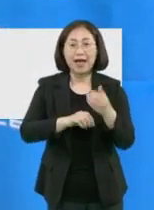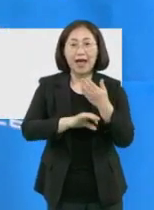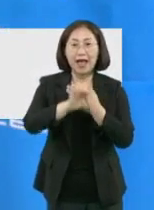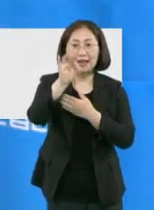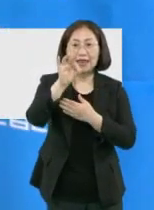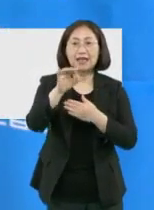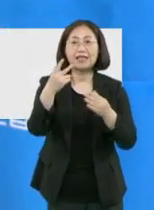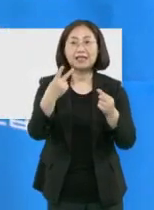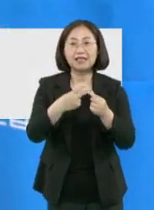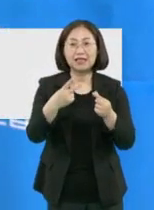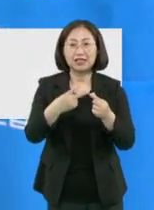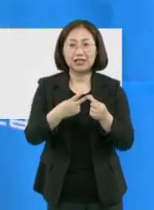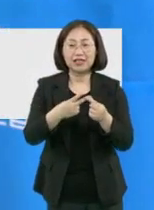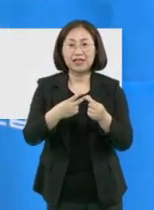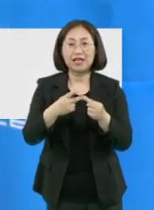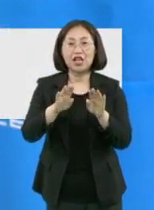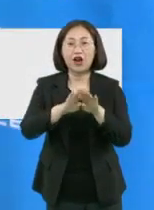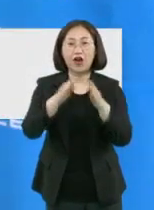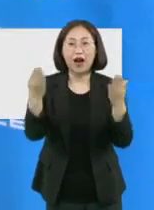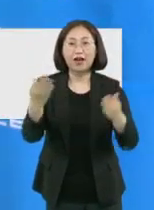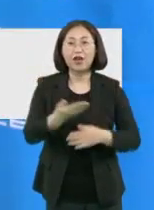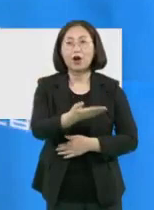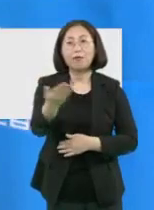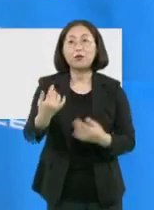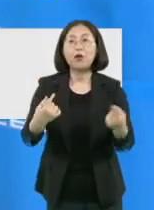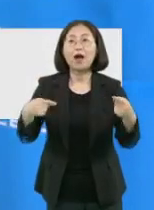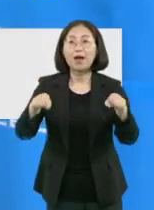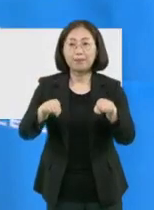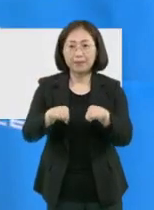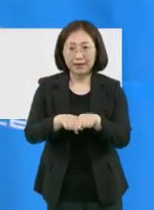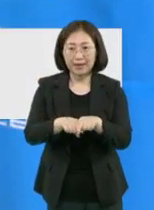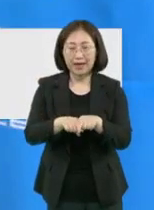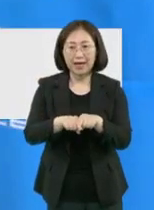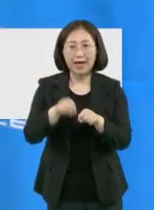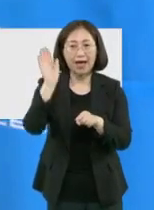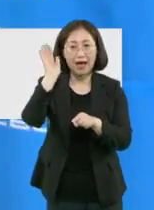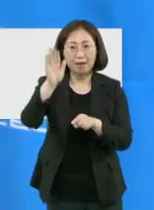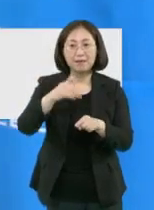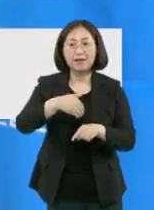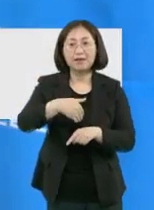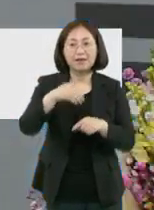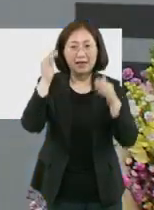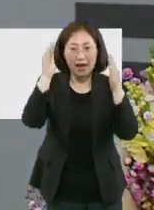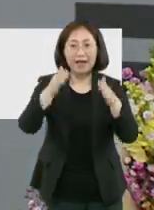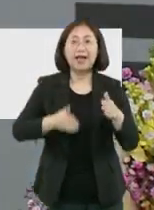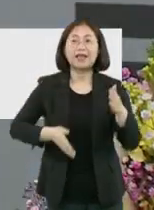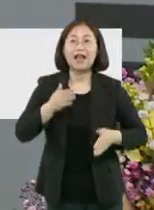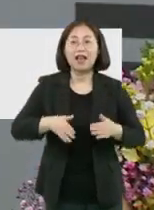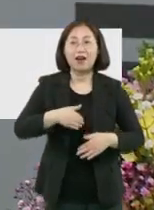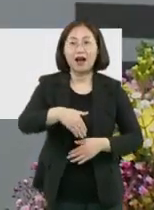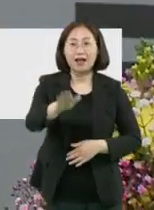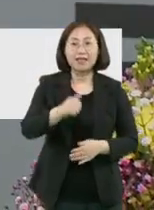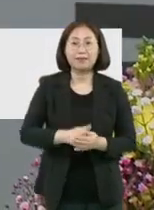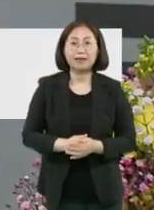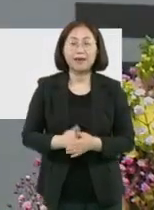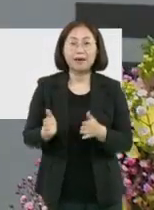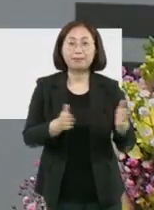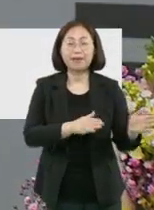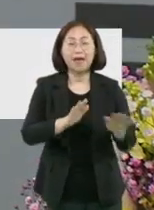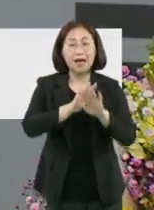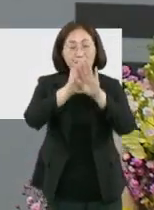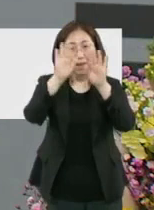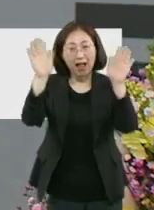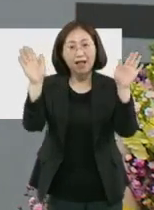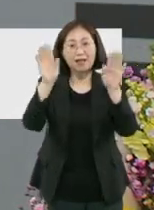열어가는 그러한 길에 우리 시민 여러분들과 함께 앞을 향해 달려가겠다는 말씀을 드립니다. 밝은